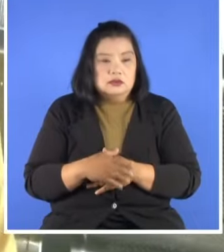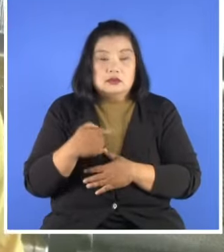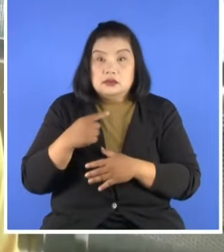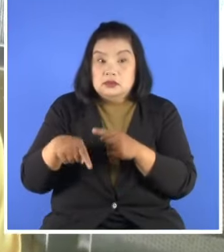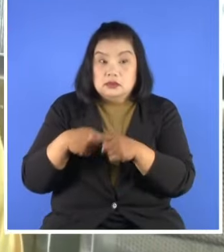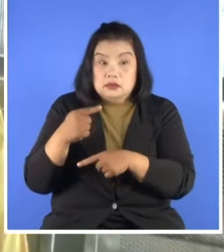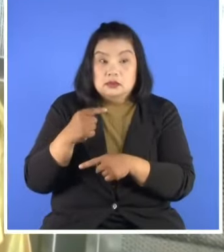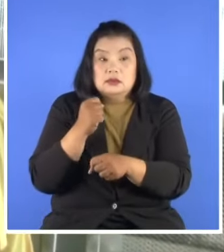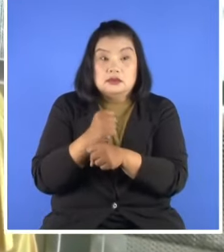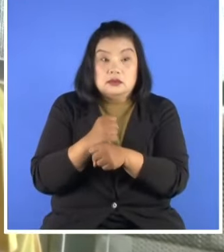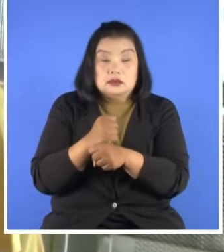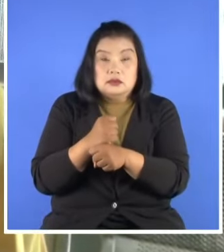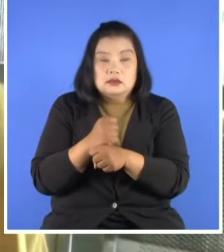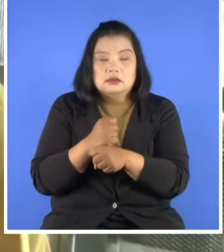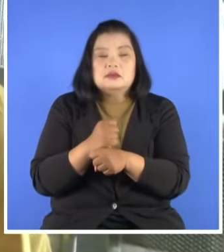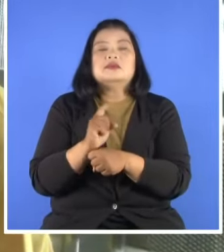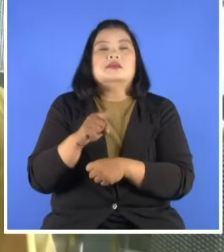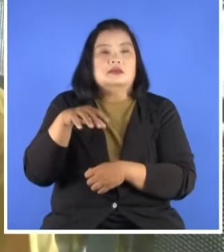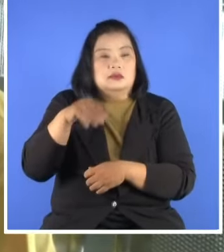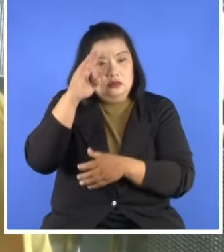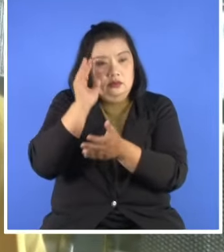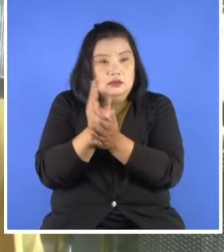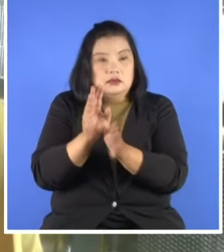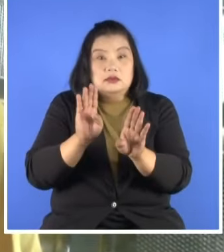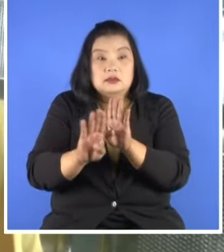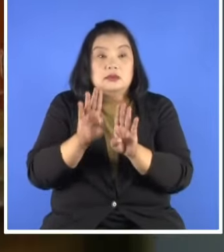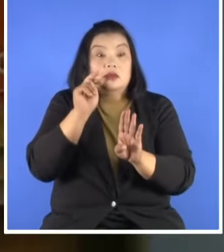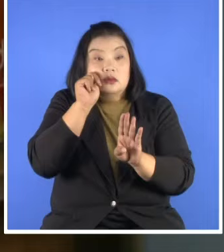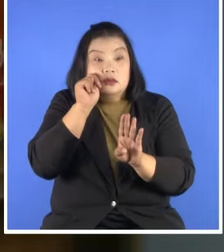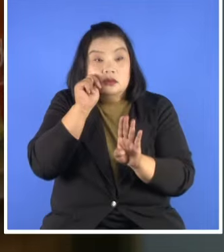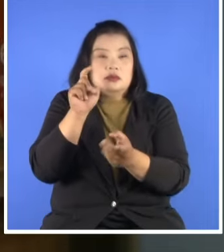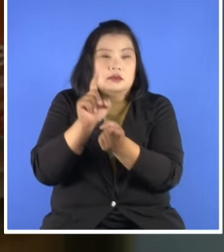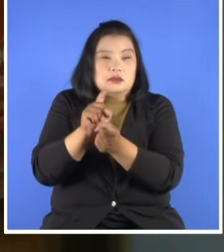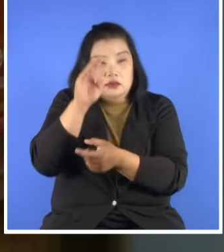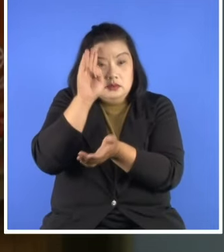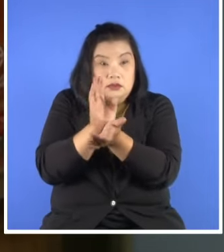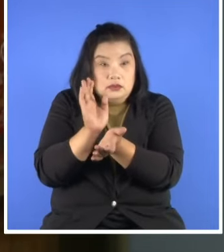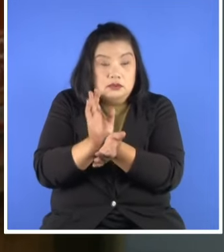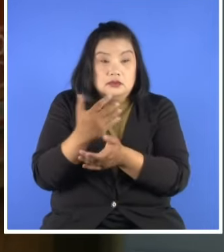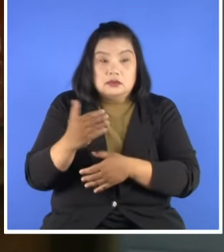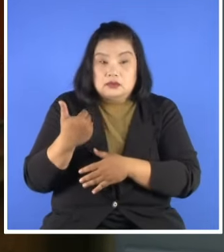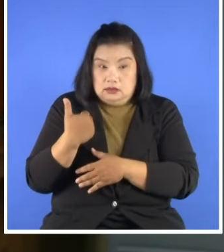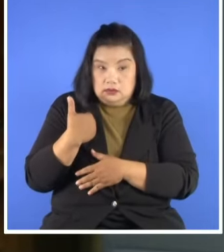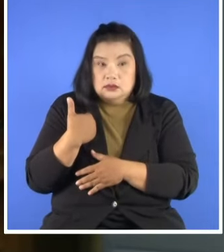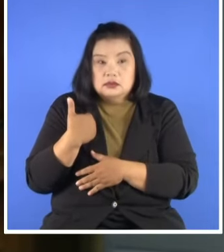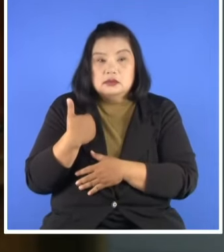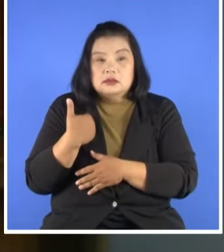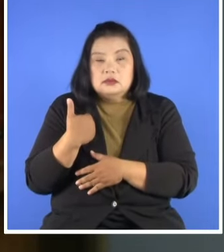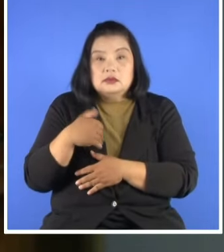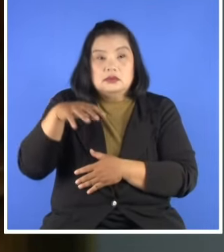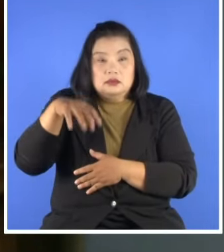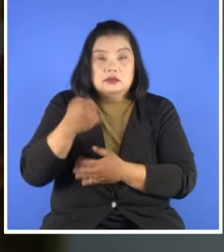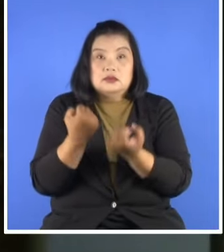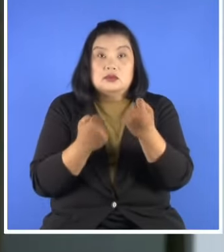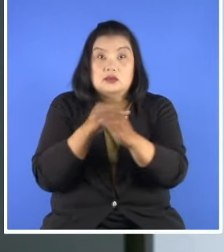ที่สพประตูน้ำนะฮะจุฬาลงกรณ์เพื่อไปพบกับตำรวจนะและก็มีนักวิชาการขนส่งชำนาญการพิเศษนี่รออยู่